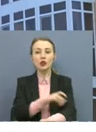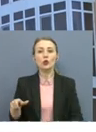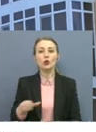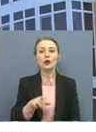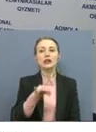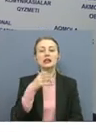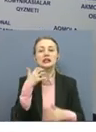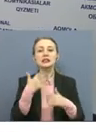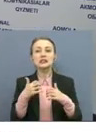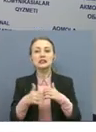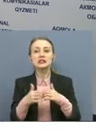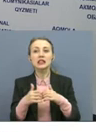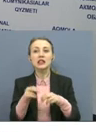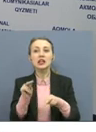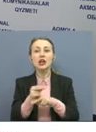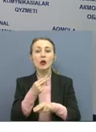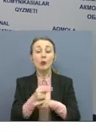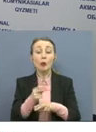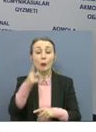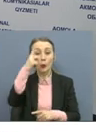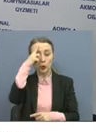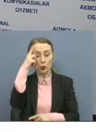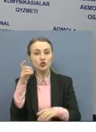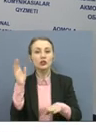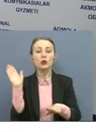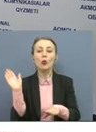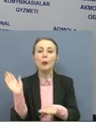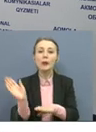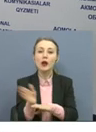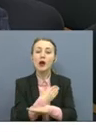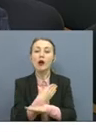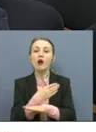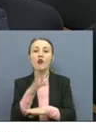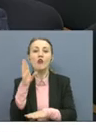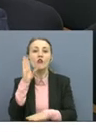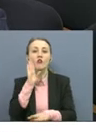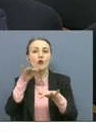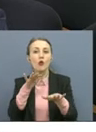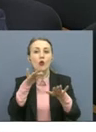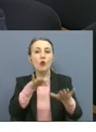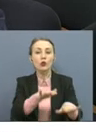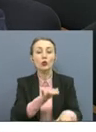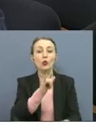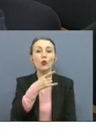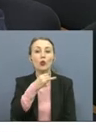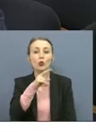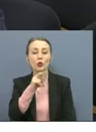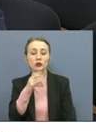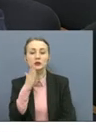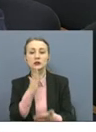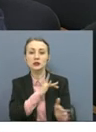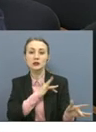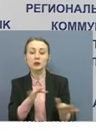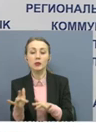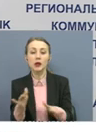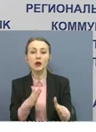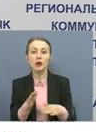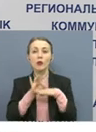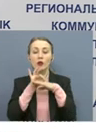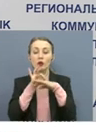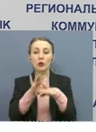берілмек. Аманбек Қалжанов журналистерді табиғи апаттың алдын алуға бағытталған қызмет барысымен де егжей-тегжейлі таныстырды. Мұздарды